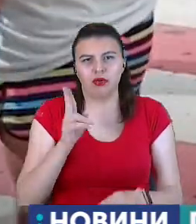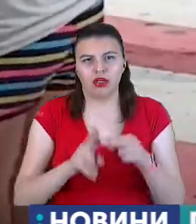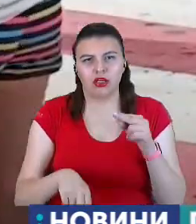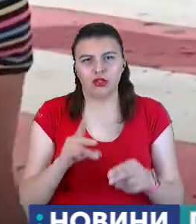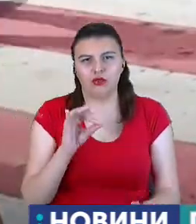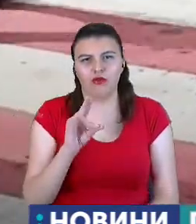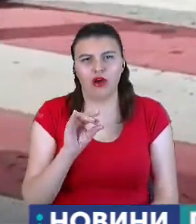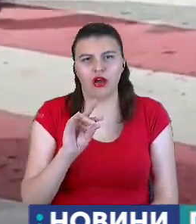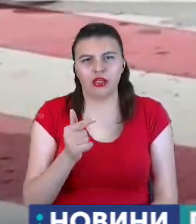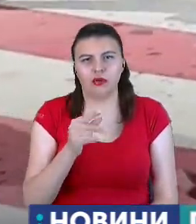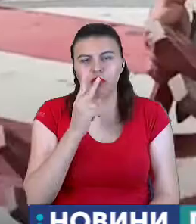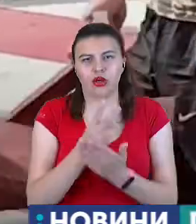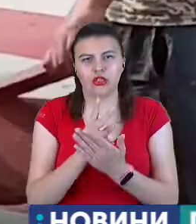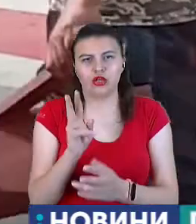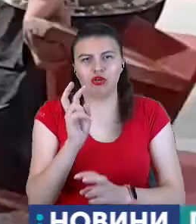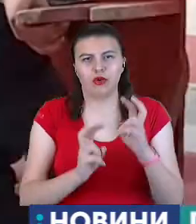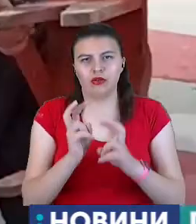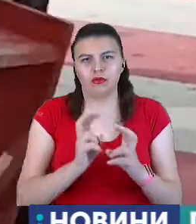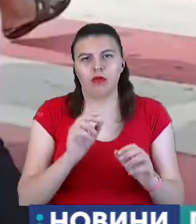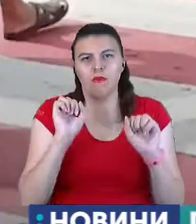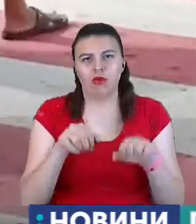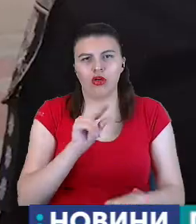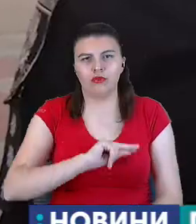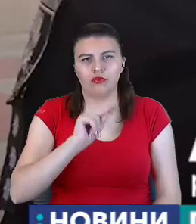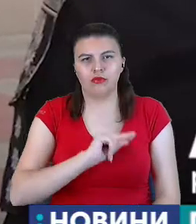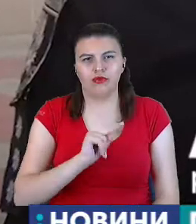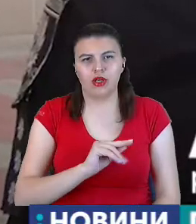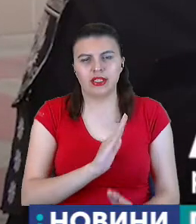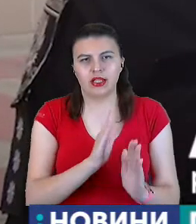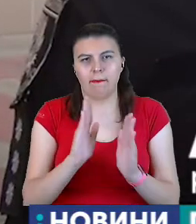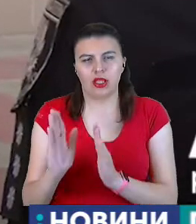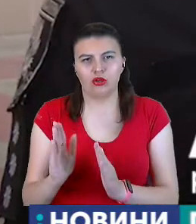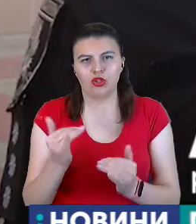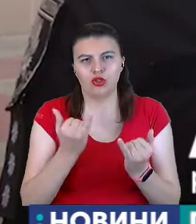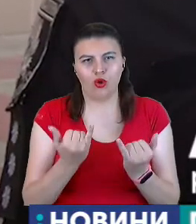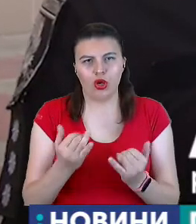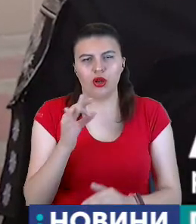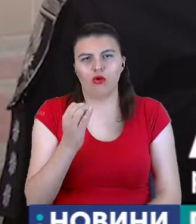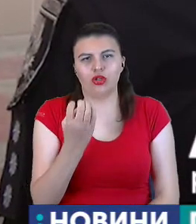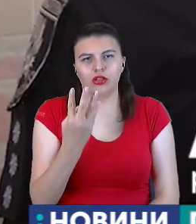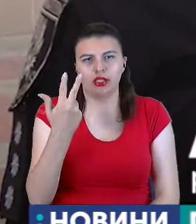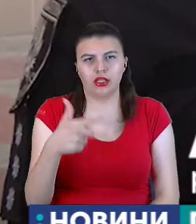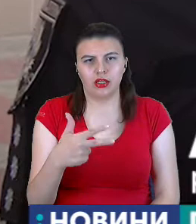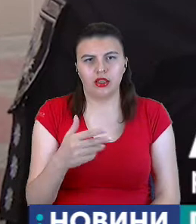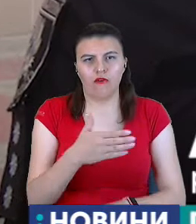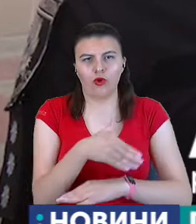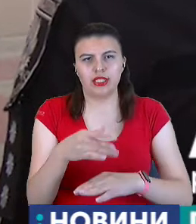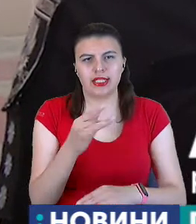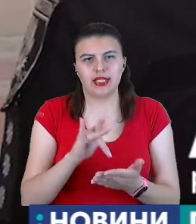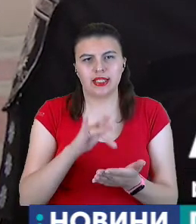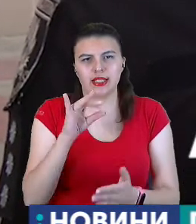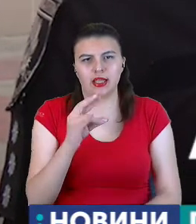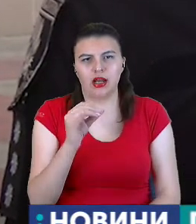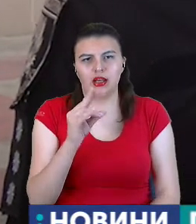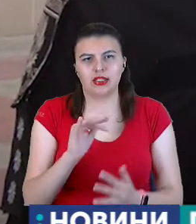підприємство може працювати стабільно, що може працювати в прибуток. Сьогодні о 14:30 на вулиці Центральна, селище